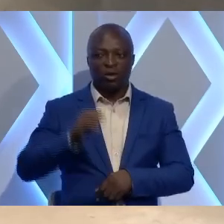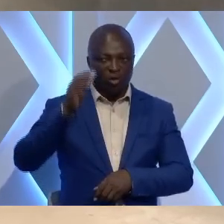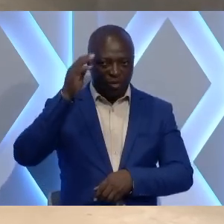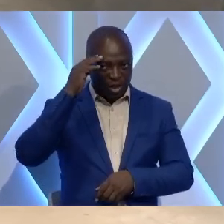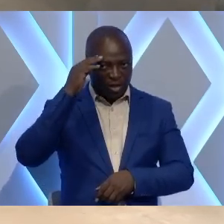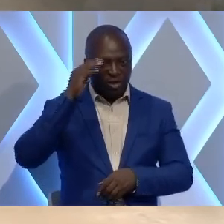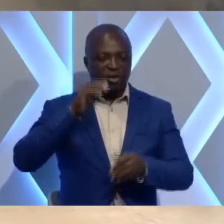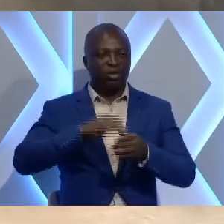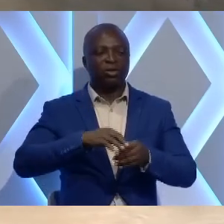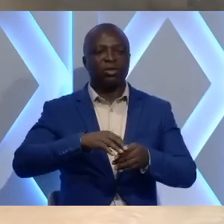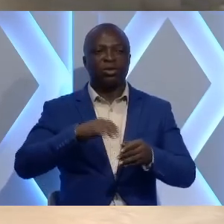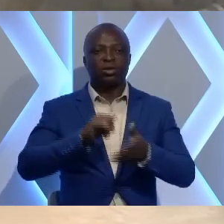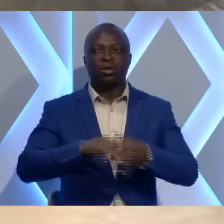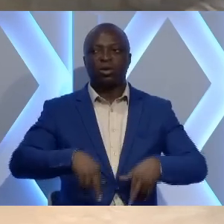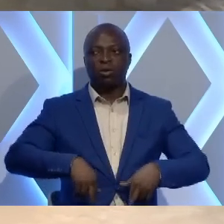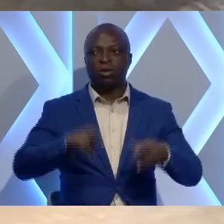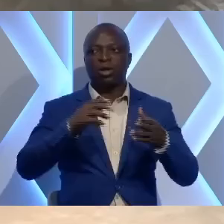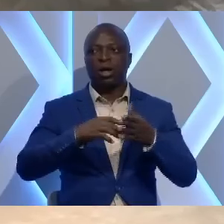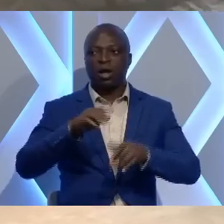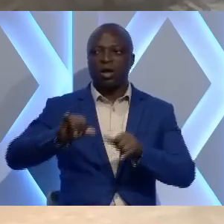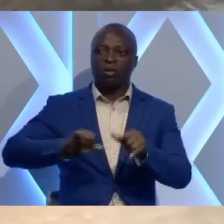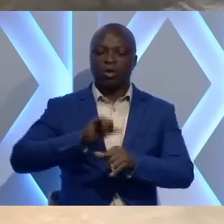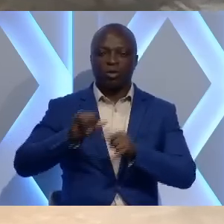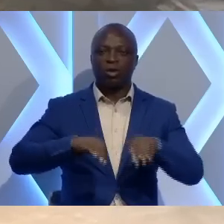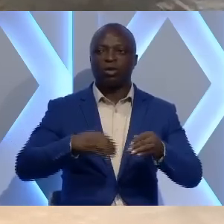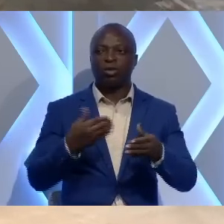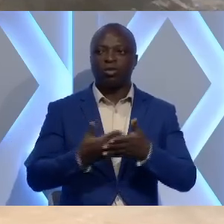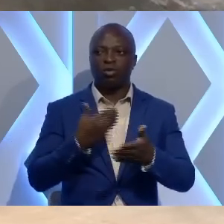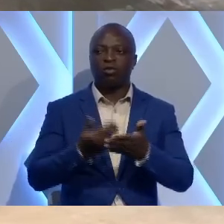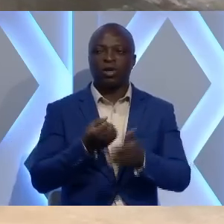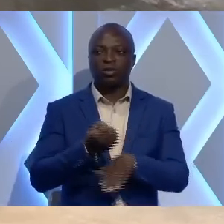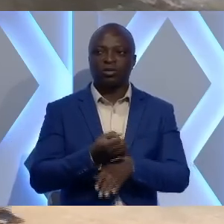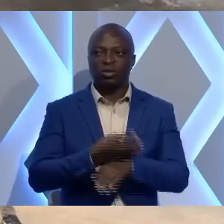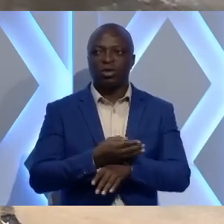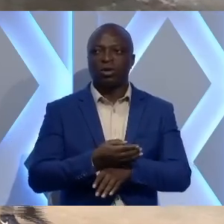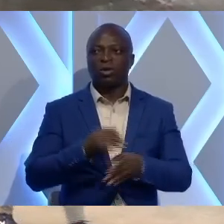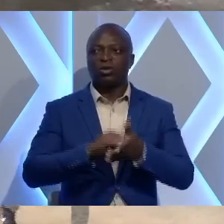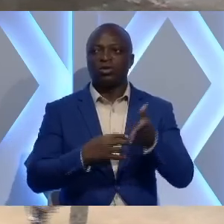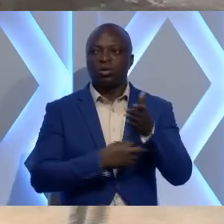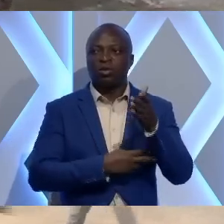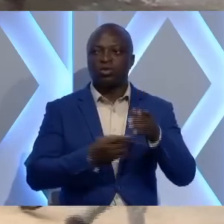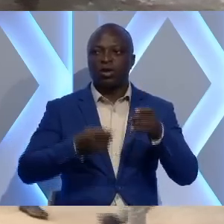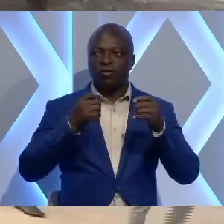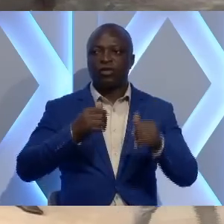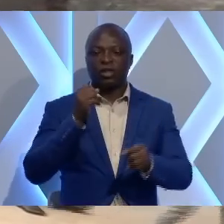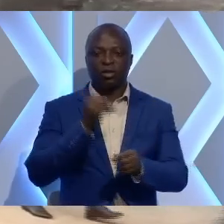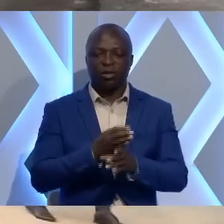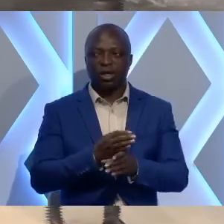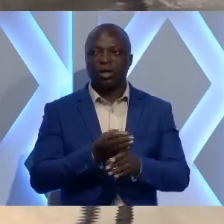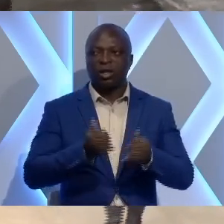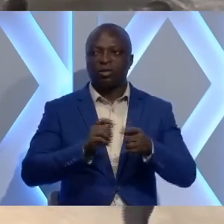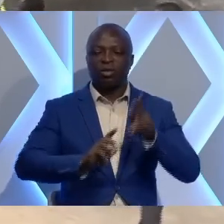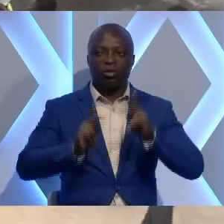Kamfitim Tchédéissa a parcouru le site et a donné de nouvelles instructions pour que ce pont soit le plus tôt possible accessible